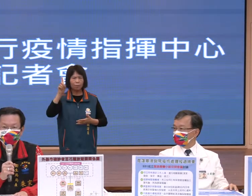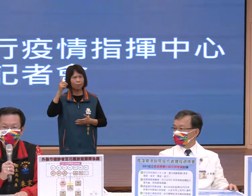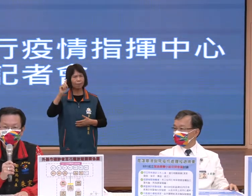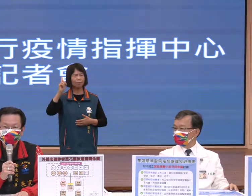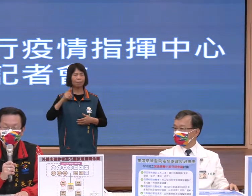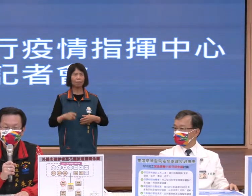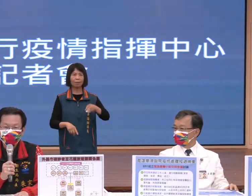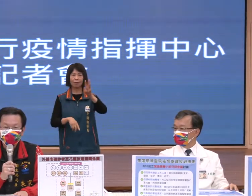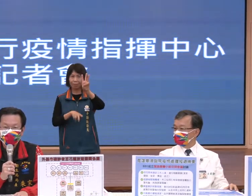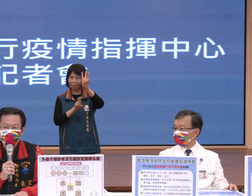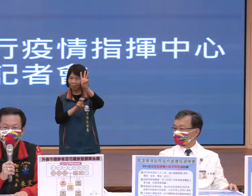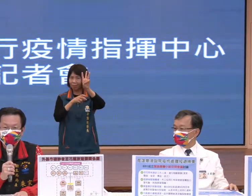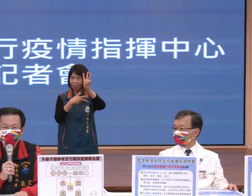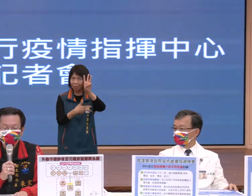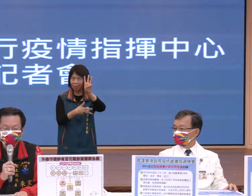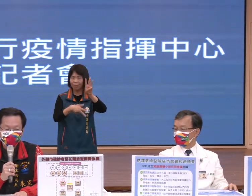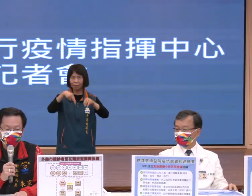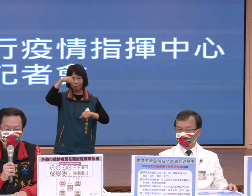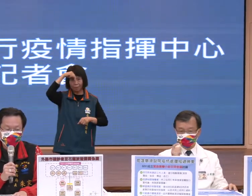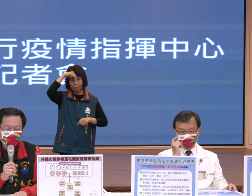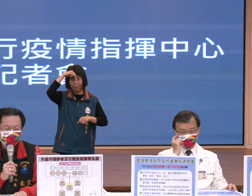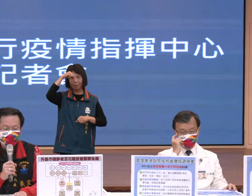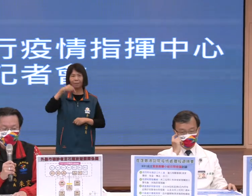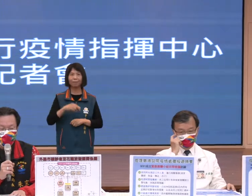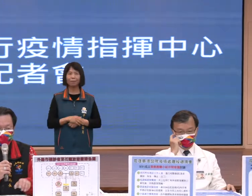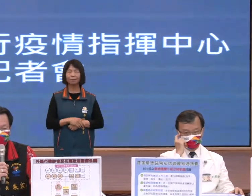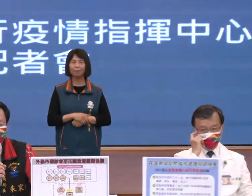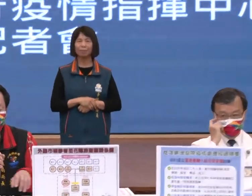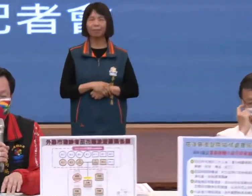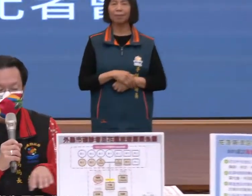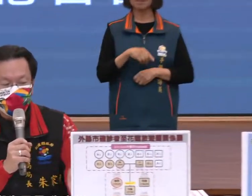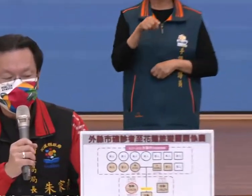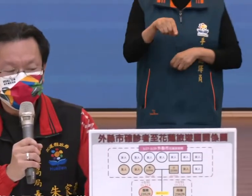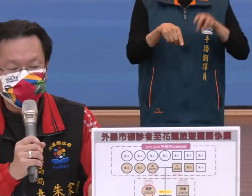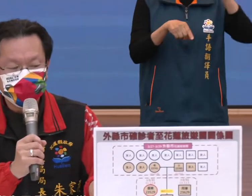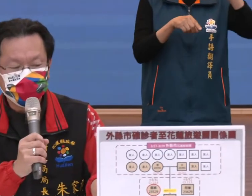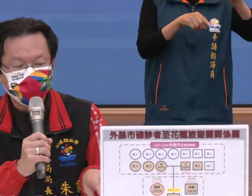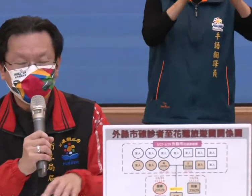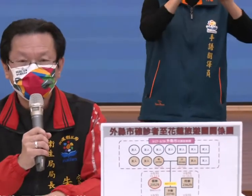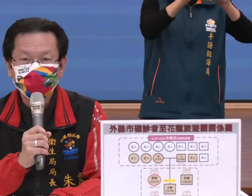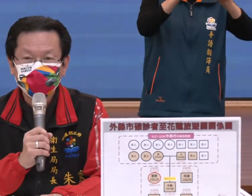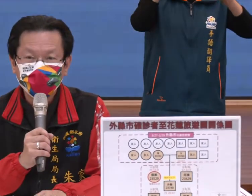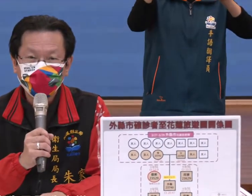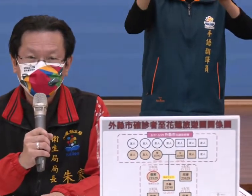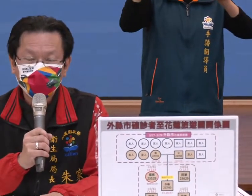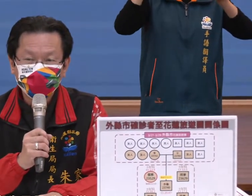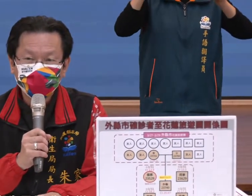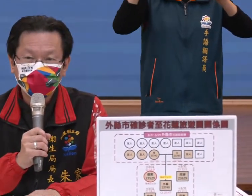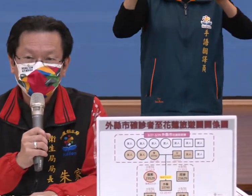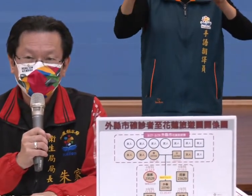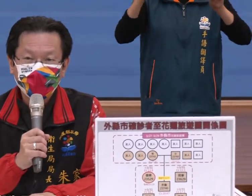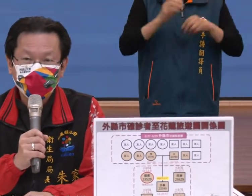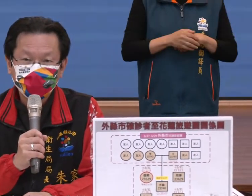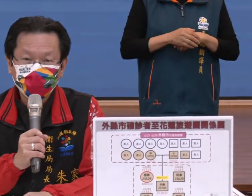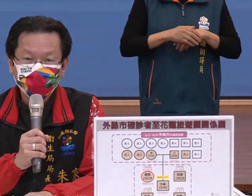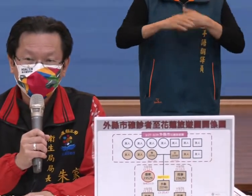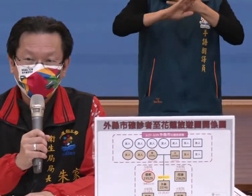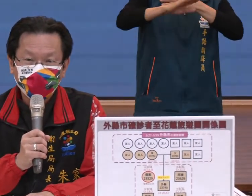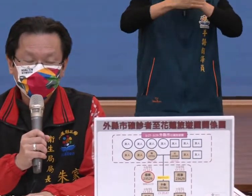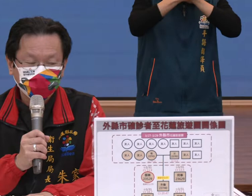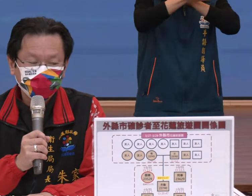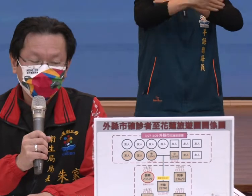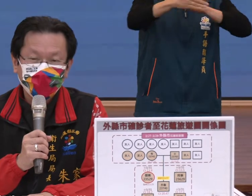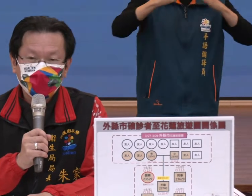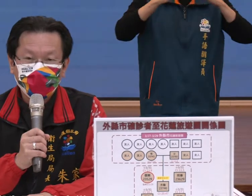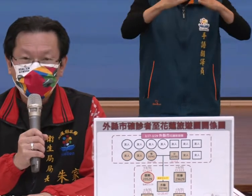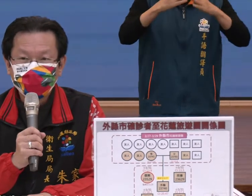在3月27号下午的时间，那这个23740这个外县市2岁多的